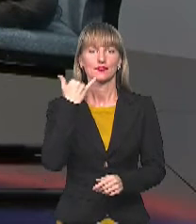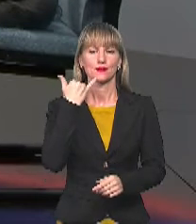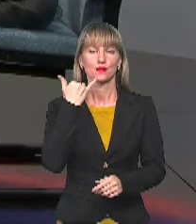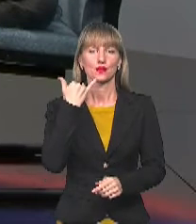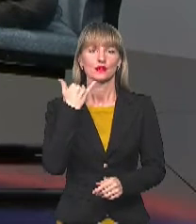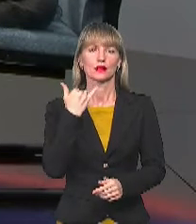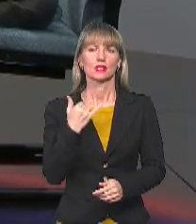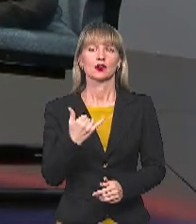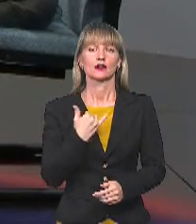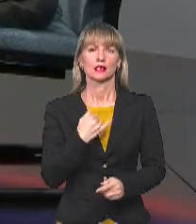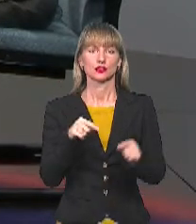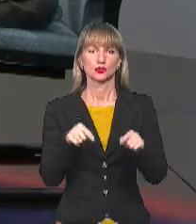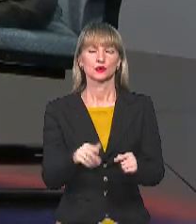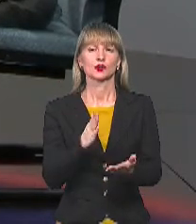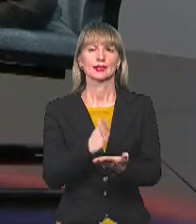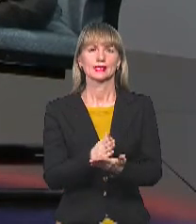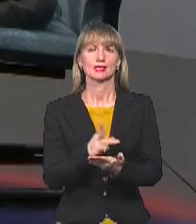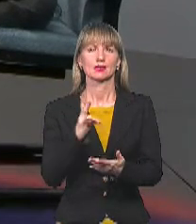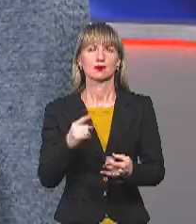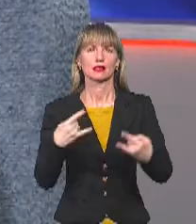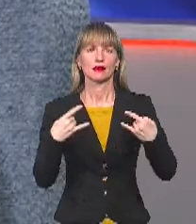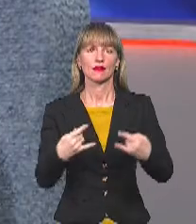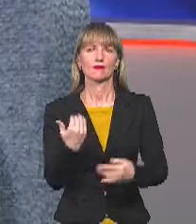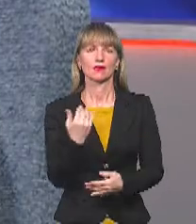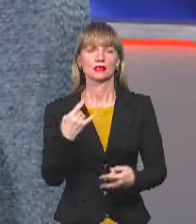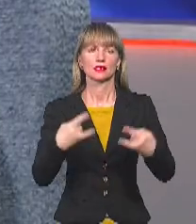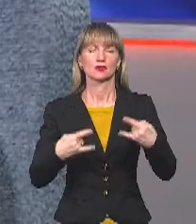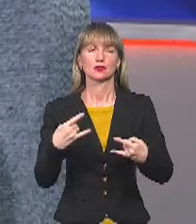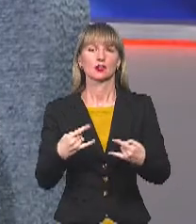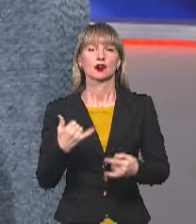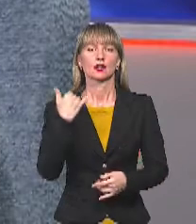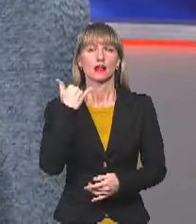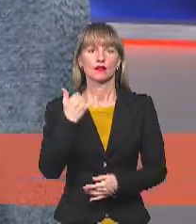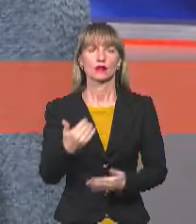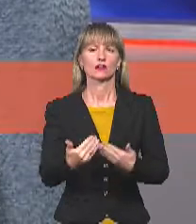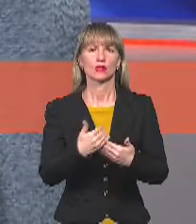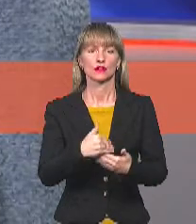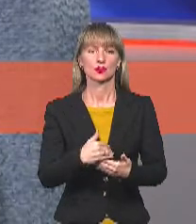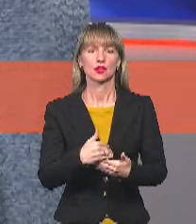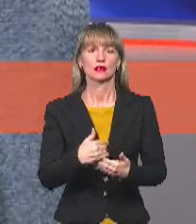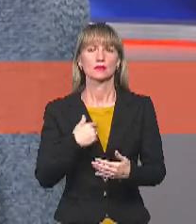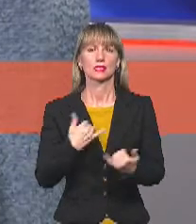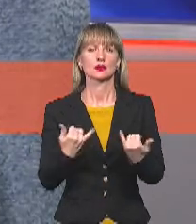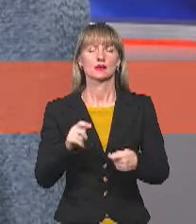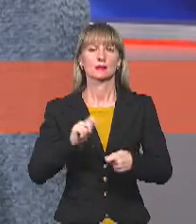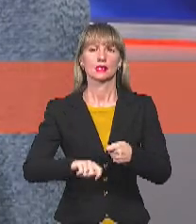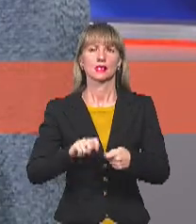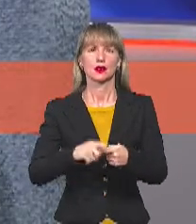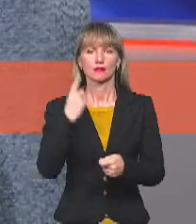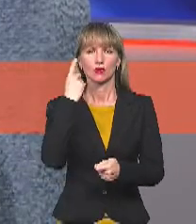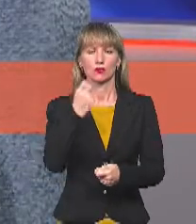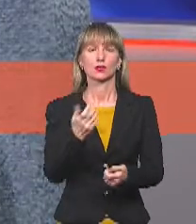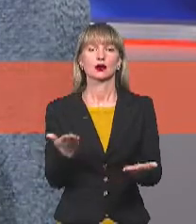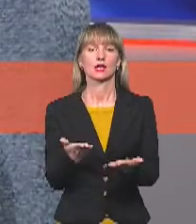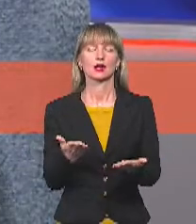в нашій студії є на екранах ваших телевізорів. Телефонуйте до нас, а ми зараз переглянемо інформацію,